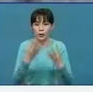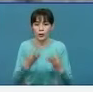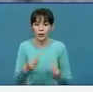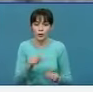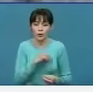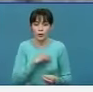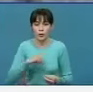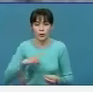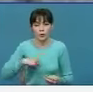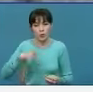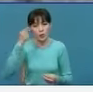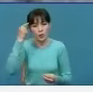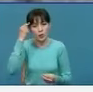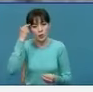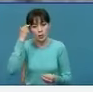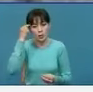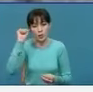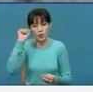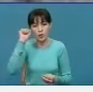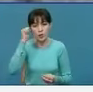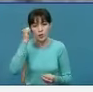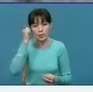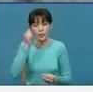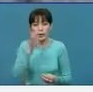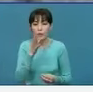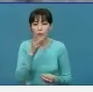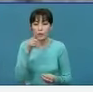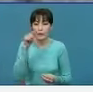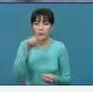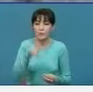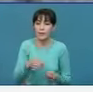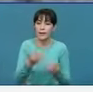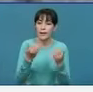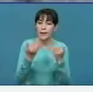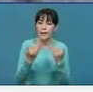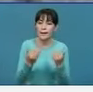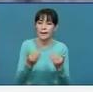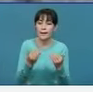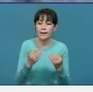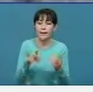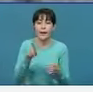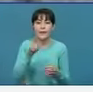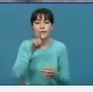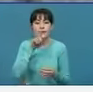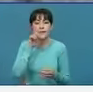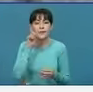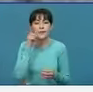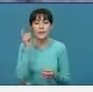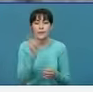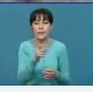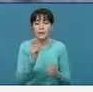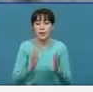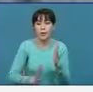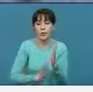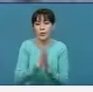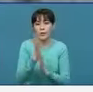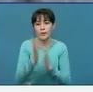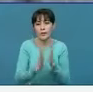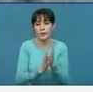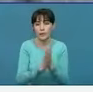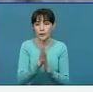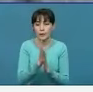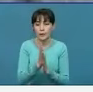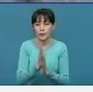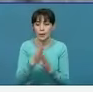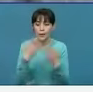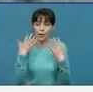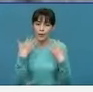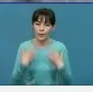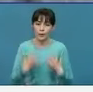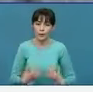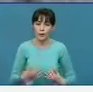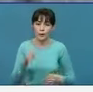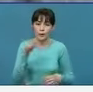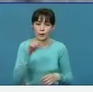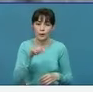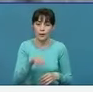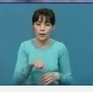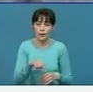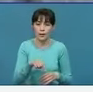алған кездерді біз қазіргі жастар, қазіргі өскелең ұрпақтың бойына біз осыны